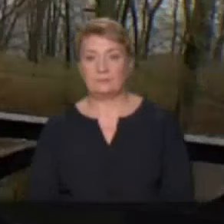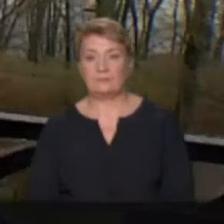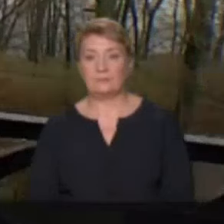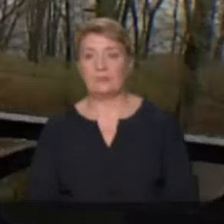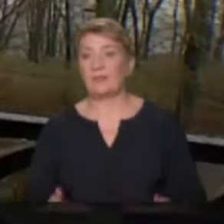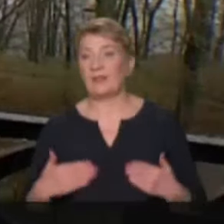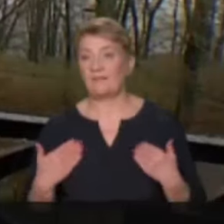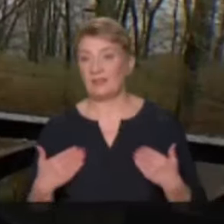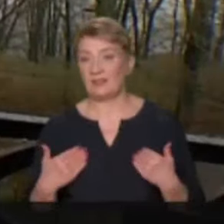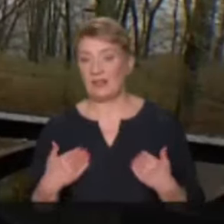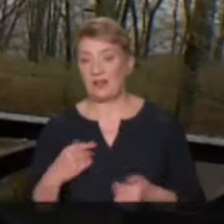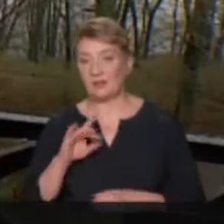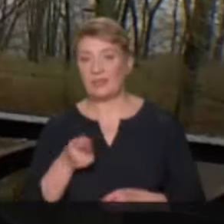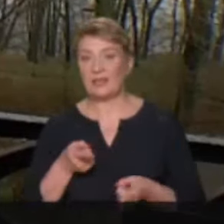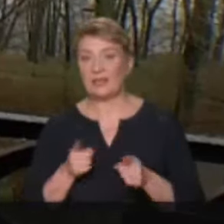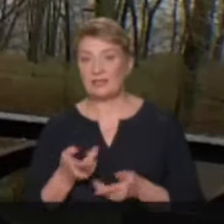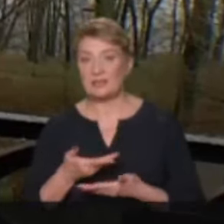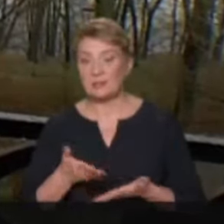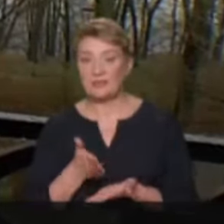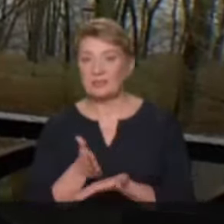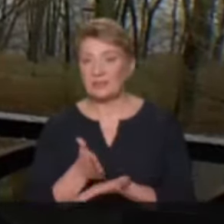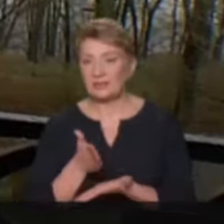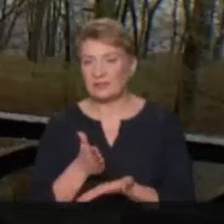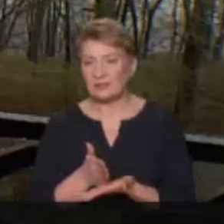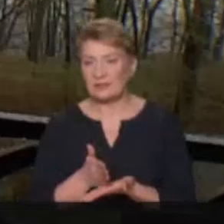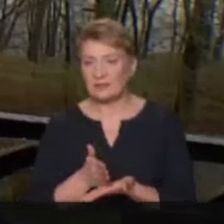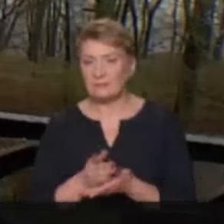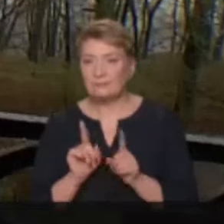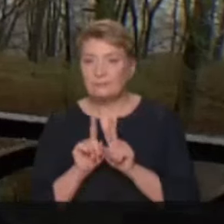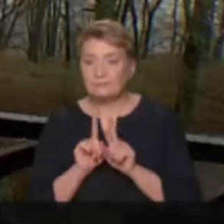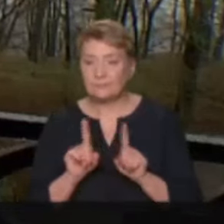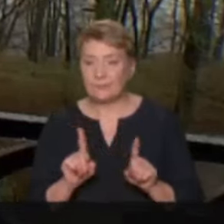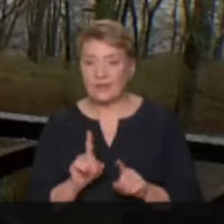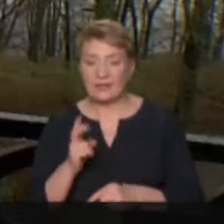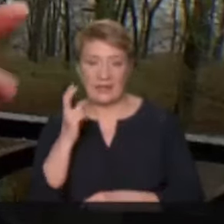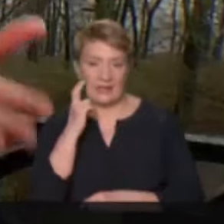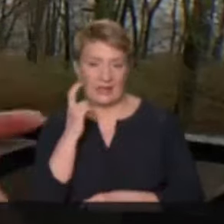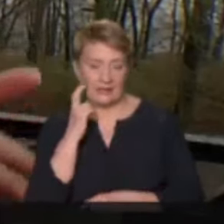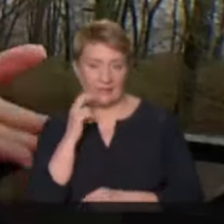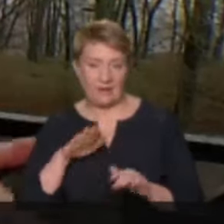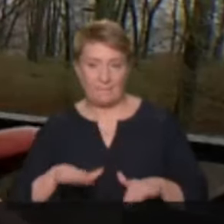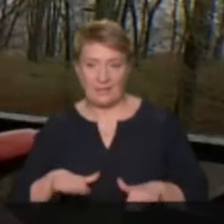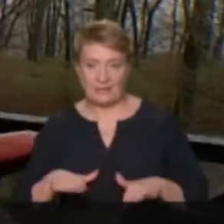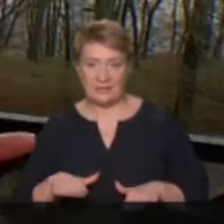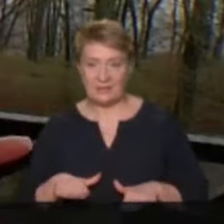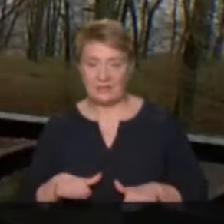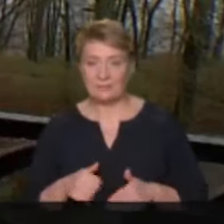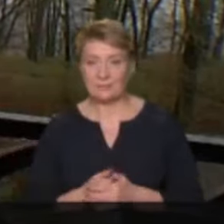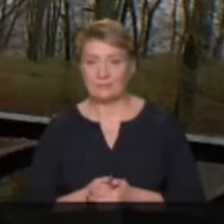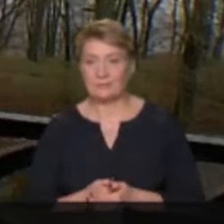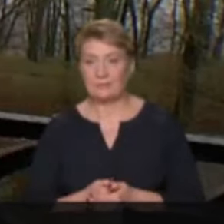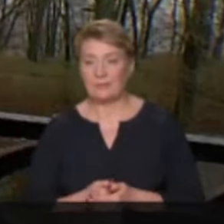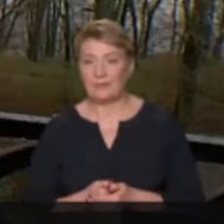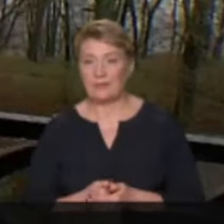Вітаю, Славо. Дійсно, ми знаходимося в доволі сакральному для Києва місці. Це на Аскольдовій